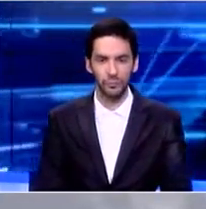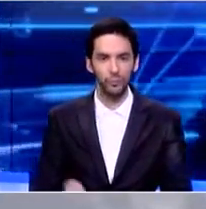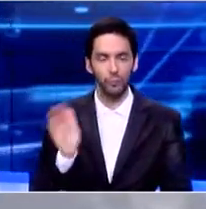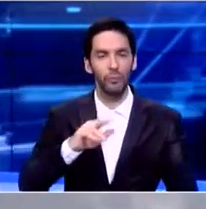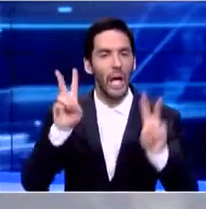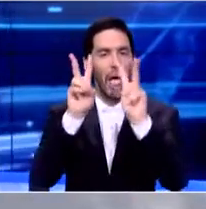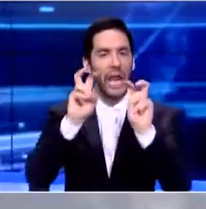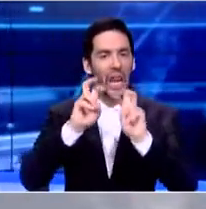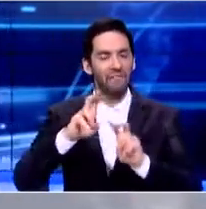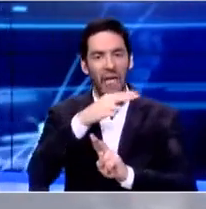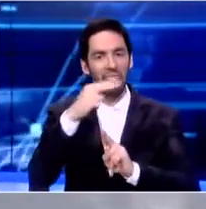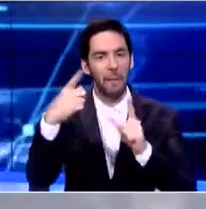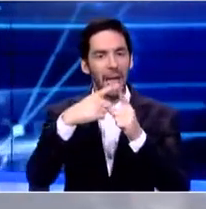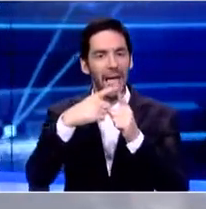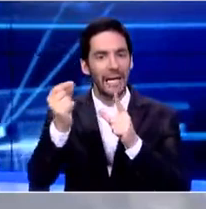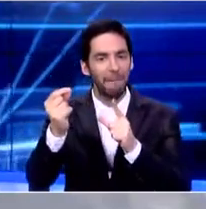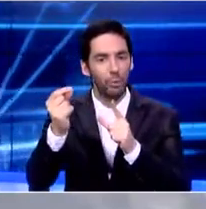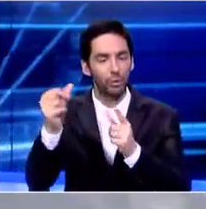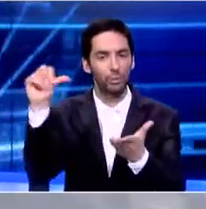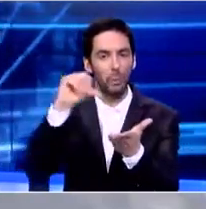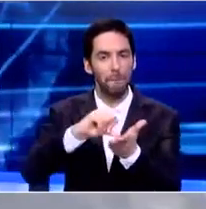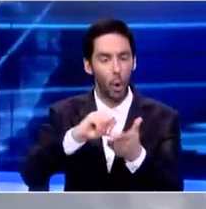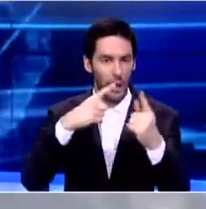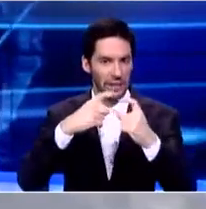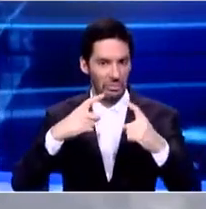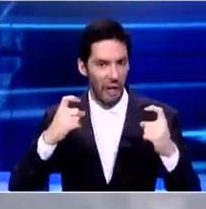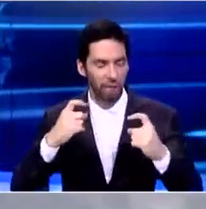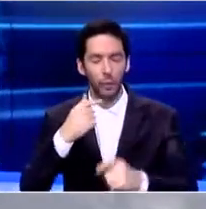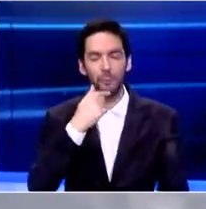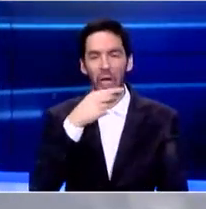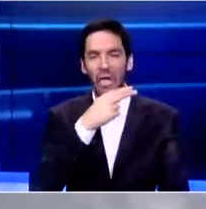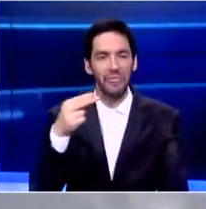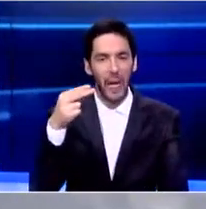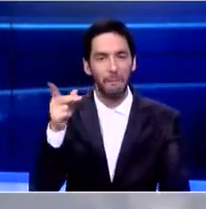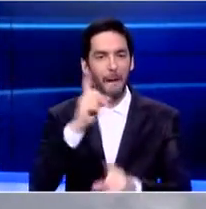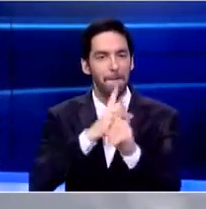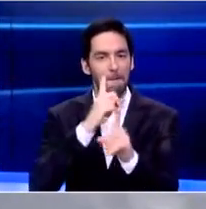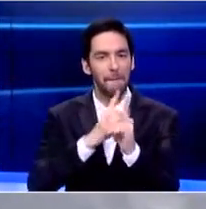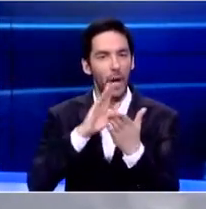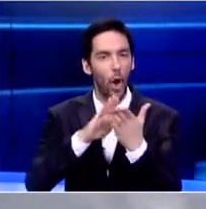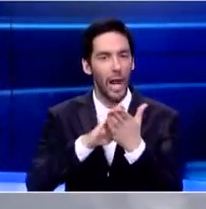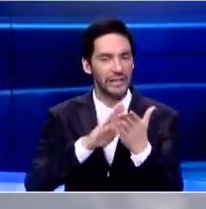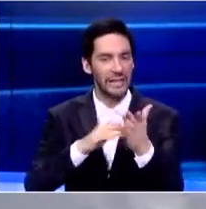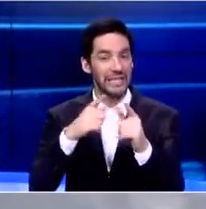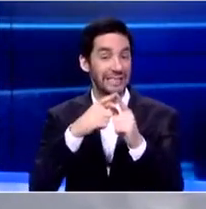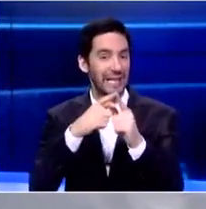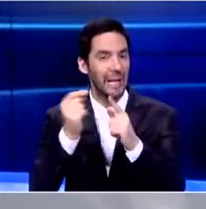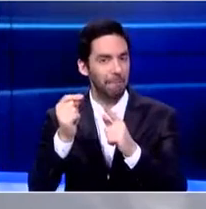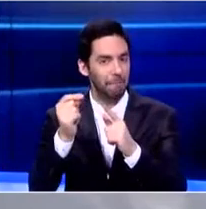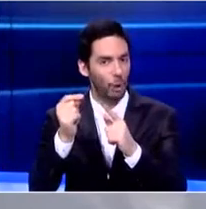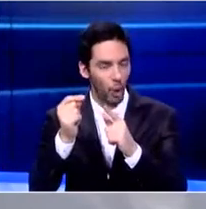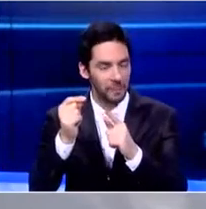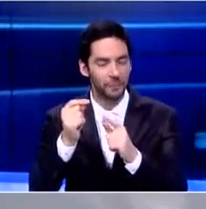περιστατικών. Εδώ βλέπετε για τις περιπτώσεις εγχώριας μετάδοσης, έχουμε εξαιρέσει δηλαδή τα εισαγόμενα